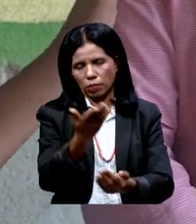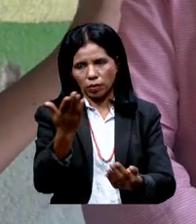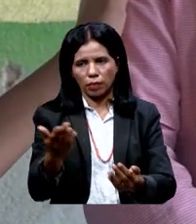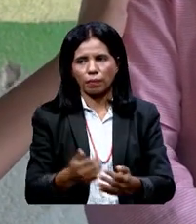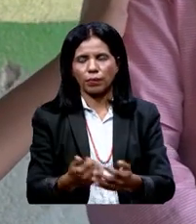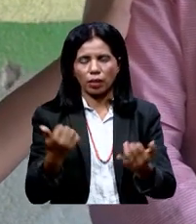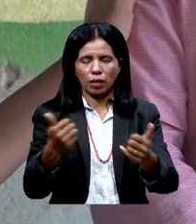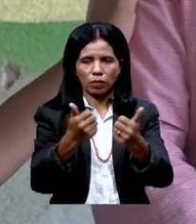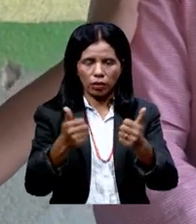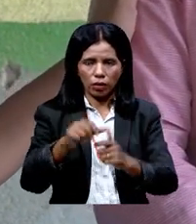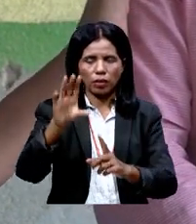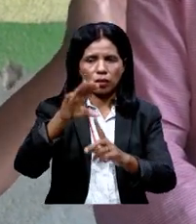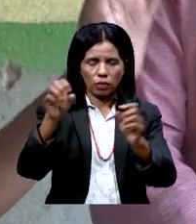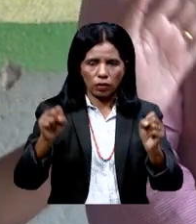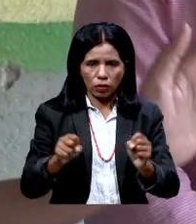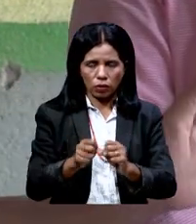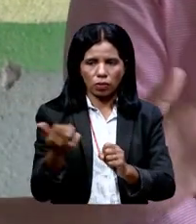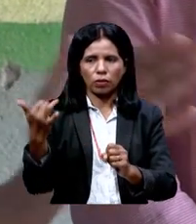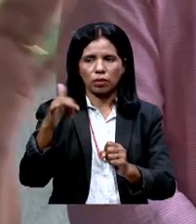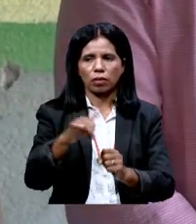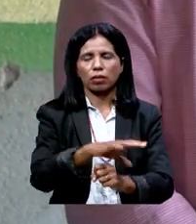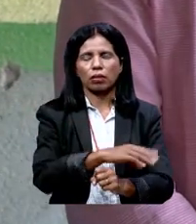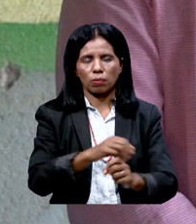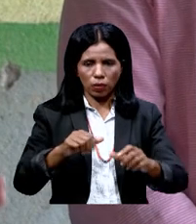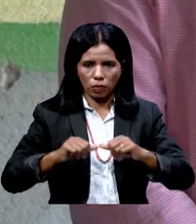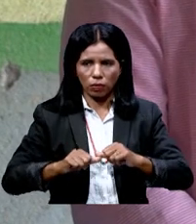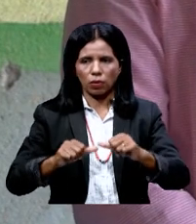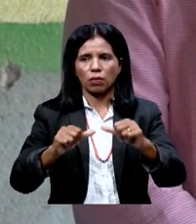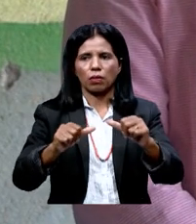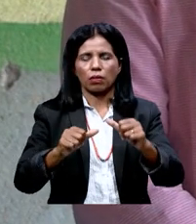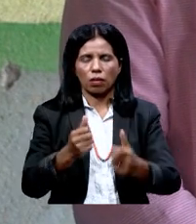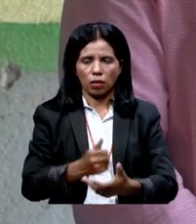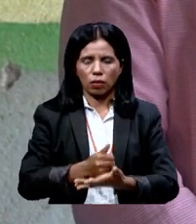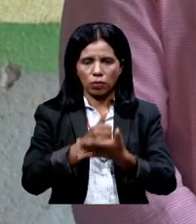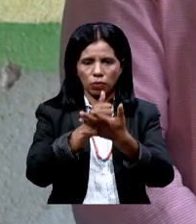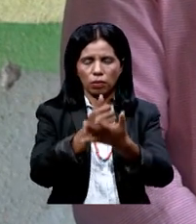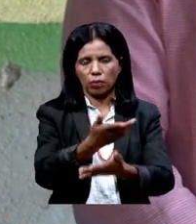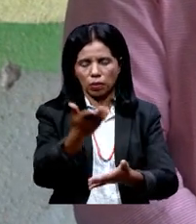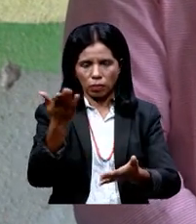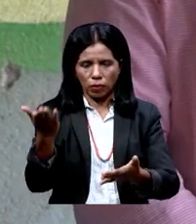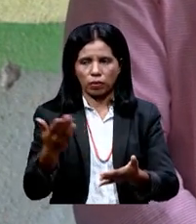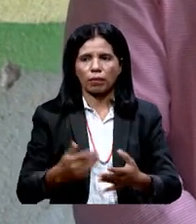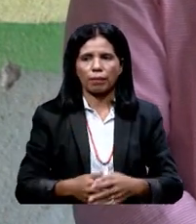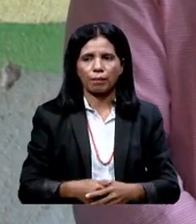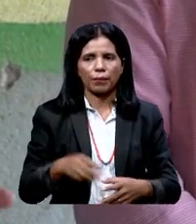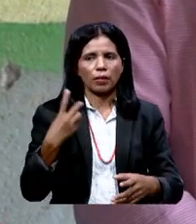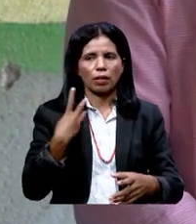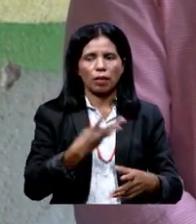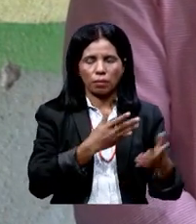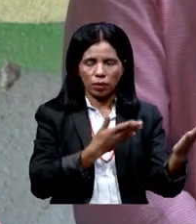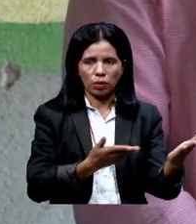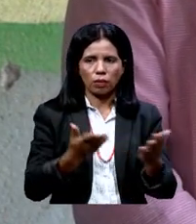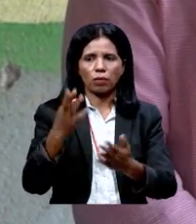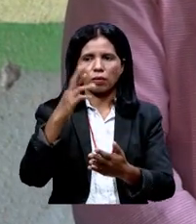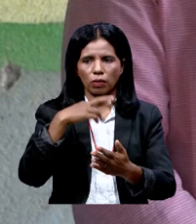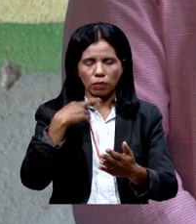iya autoridade lokal sira depois sira ma se continua tau mata mai itu boh sir ni kondisan. Nebe ami lori netik fo